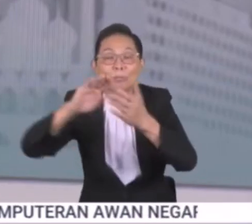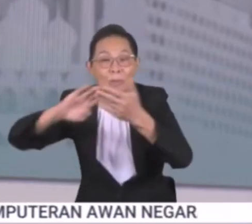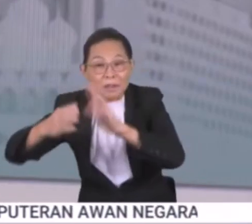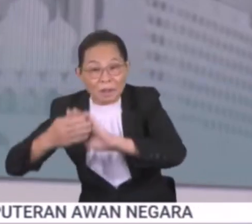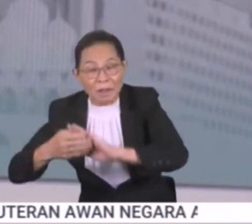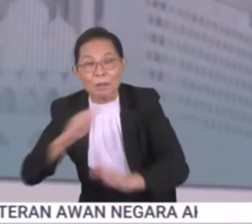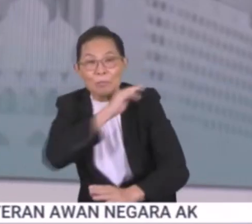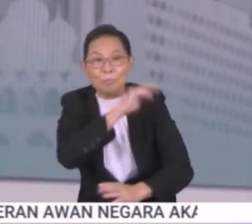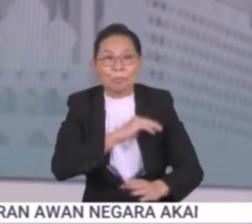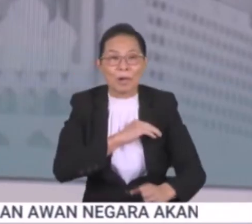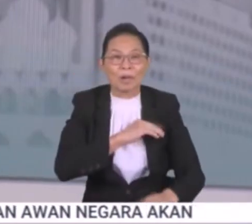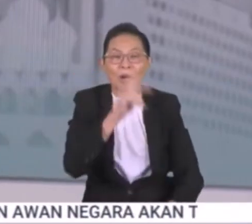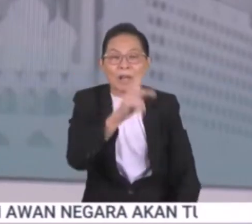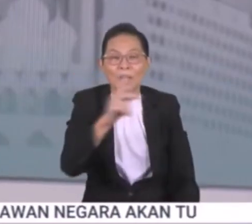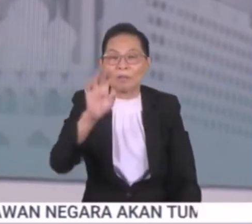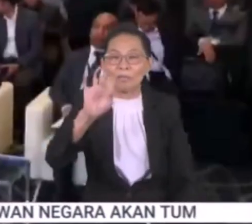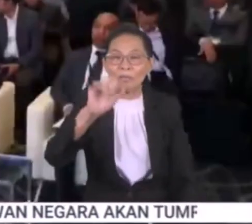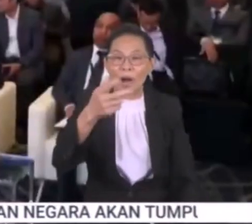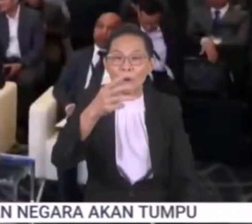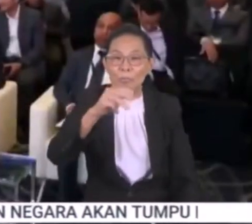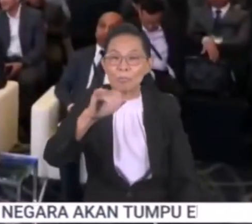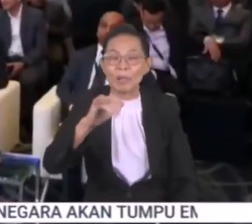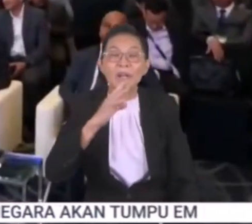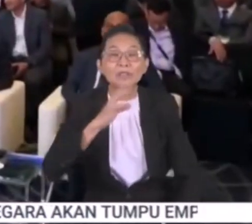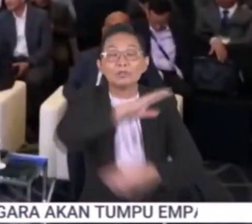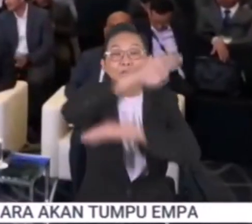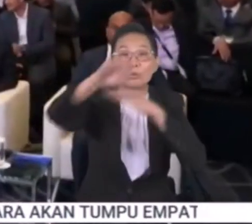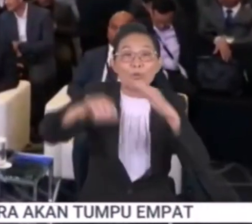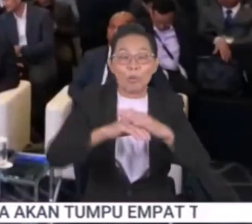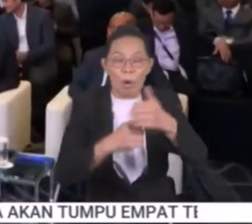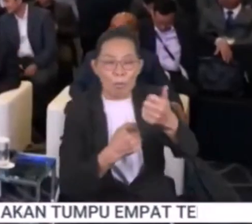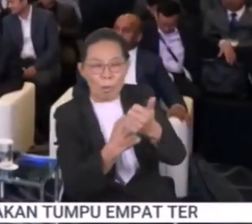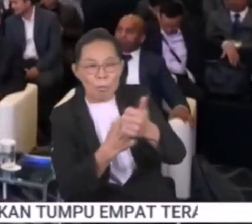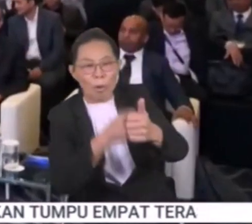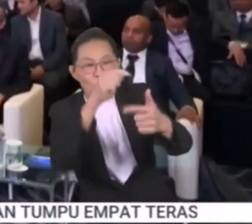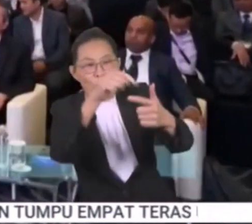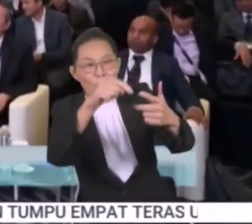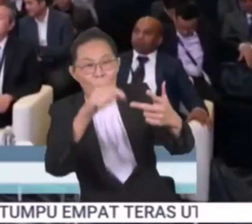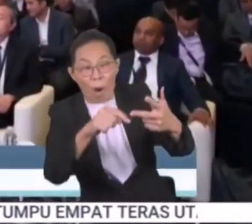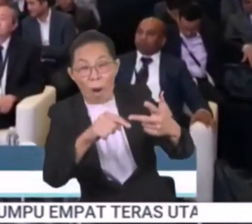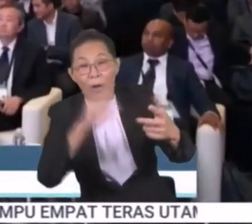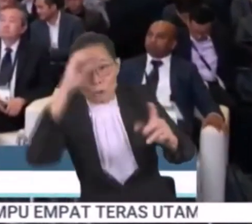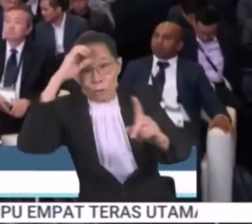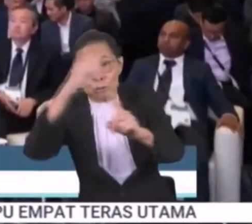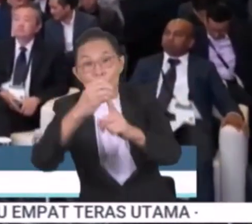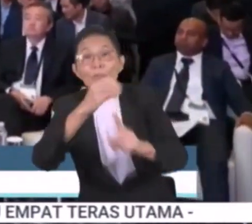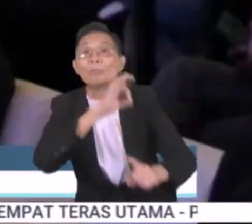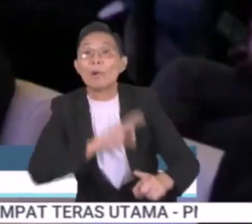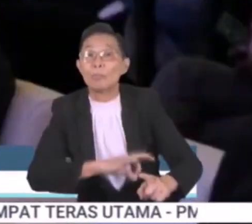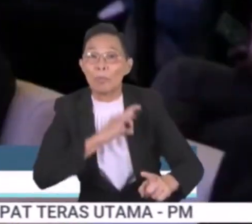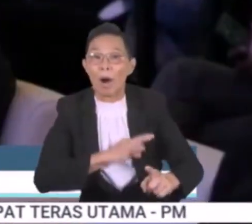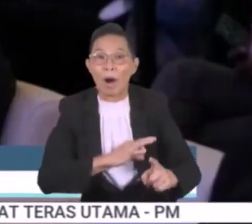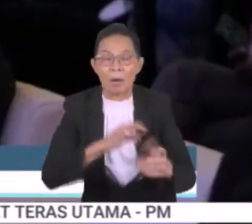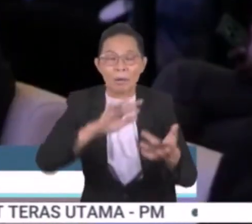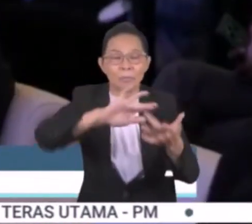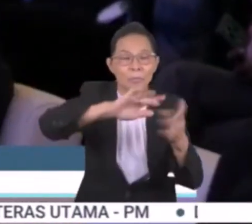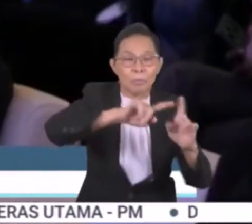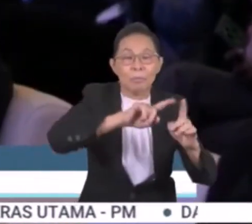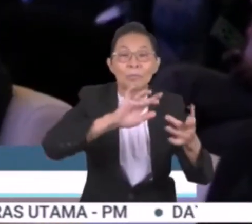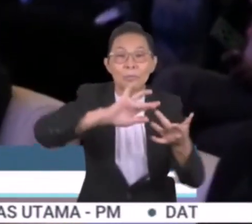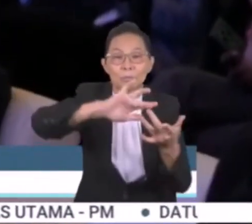masyarakat. Menteri Komunikasi Fahmi Fadil berkata kesemua tonggak antara lain bertujuan memanfaatkan jaringan